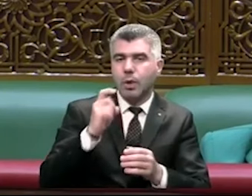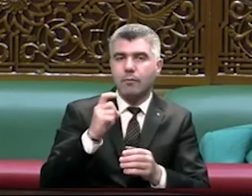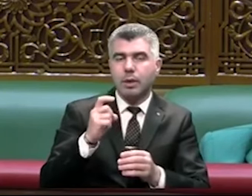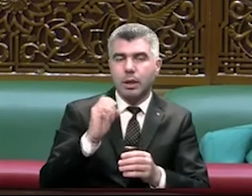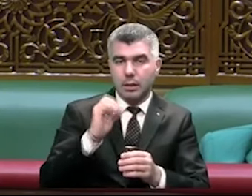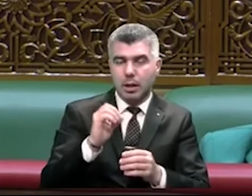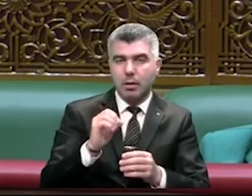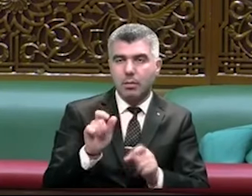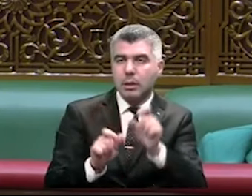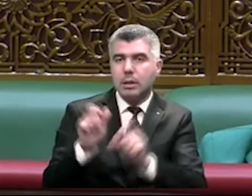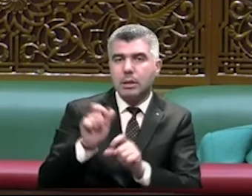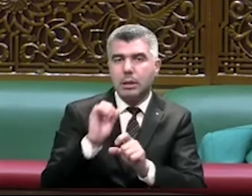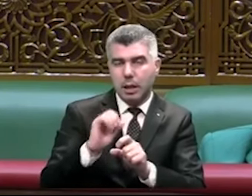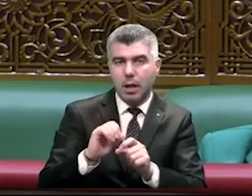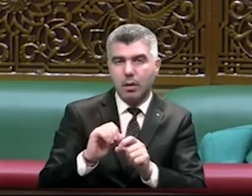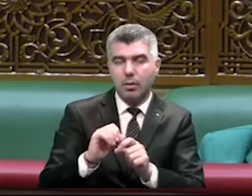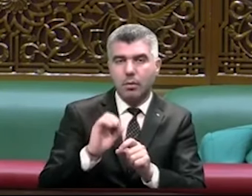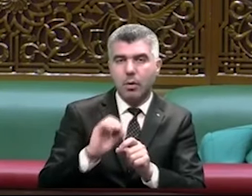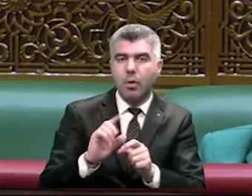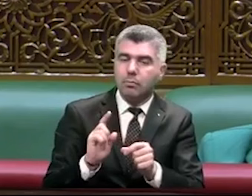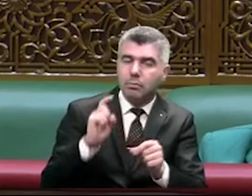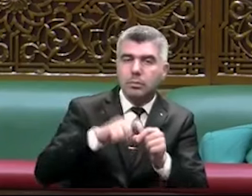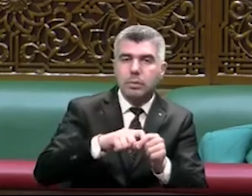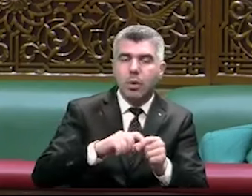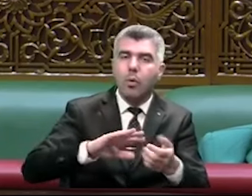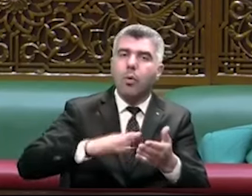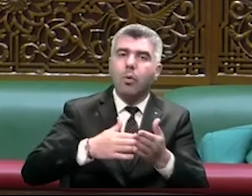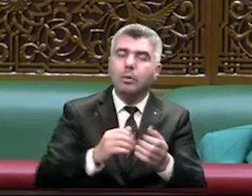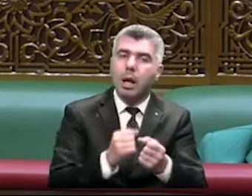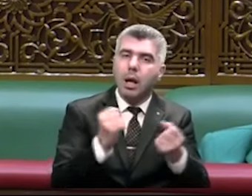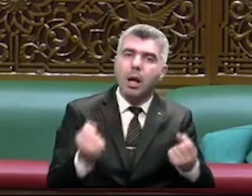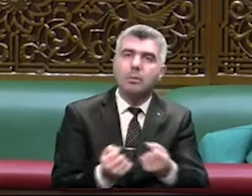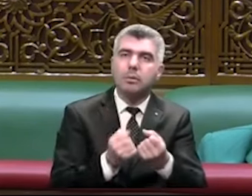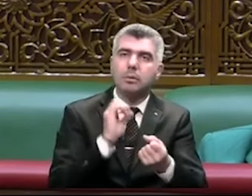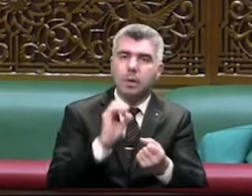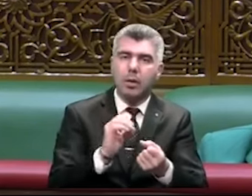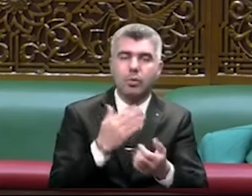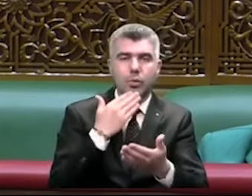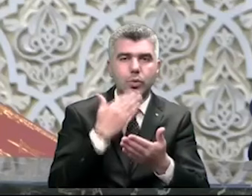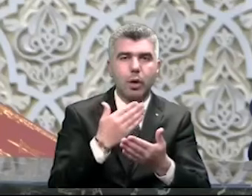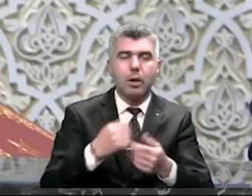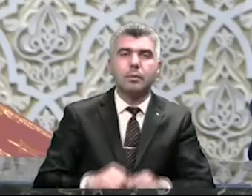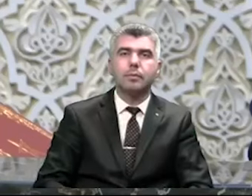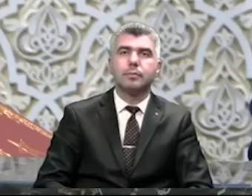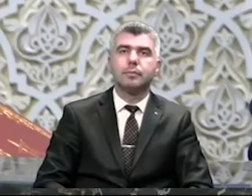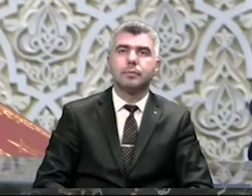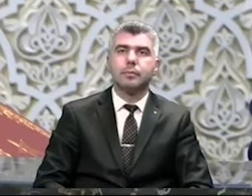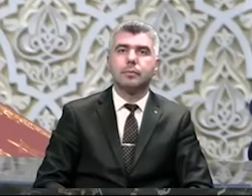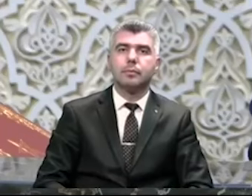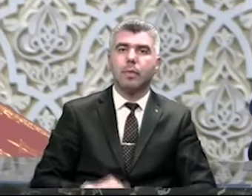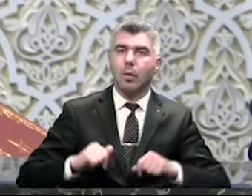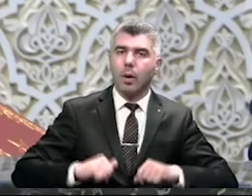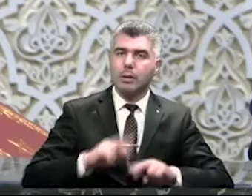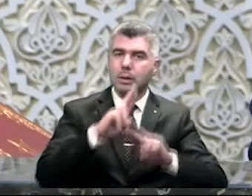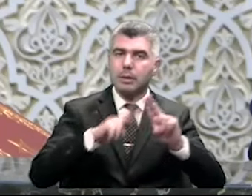ووضعيه الاطر الاداريه من اجل ضمان انخراطهم الكامل في النهوض بهذا المجال شكرا شكرا السيد المستشار المحترم سيد